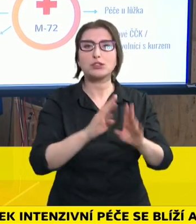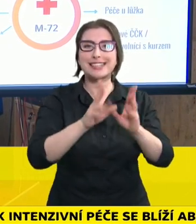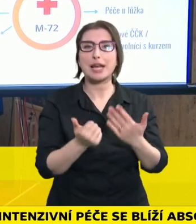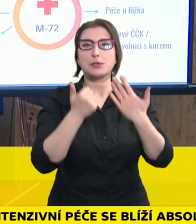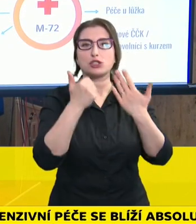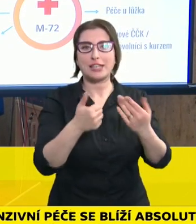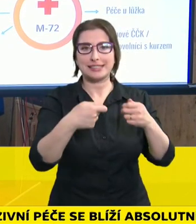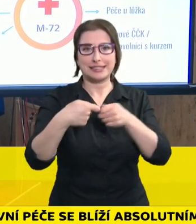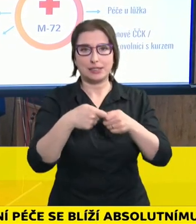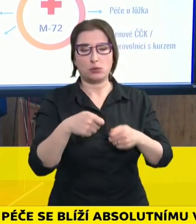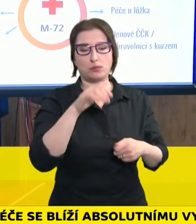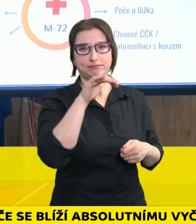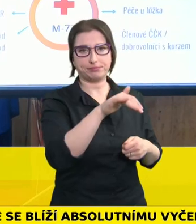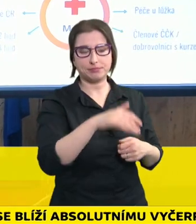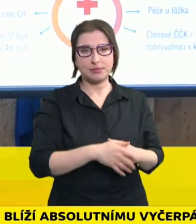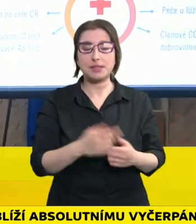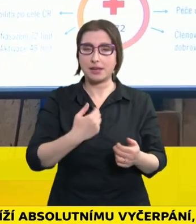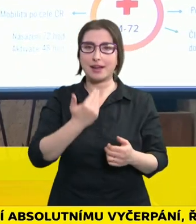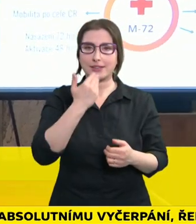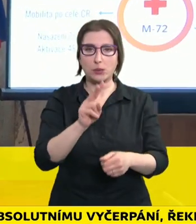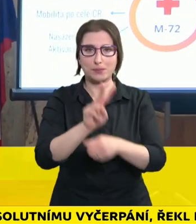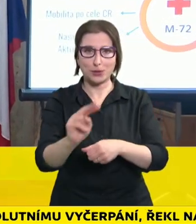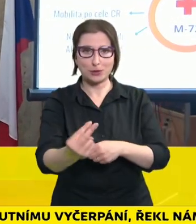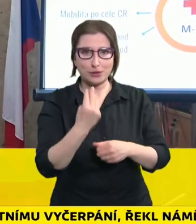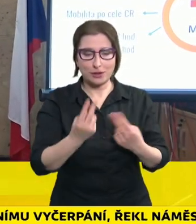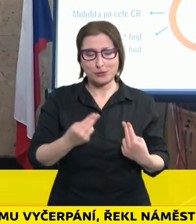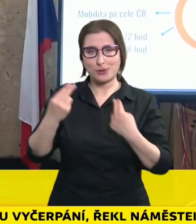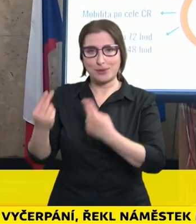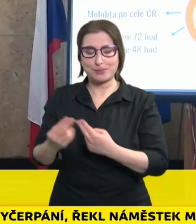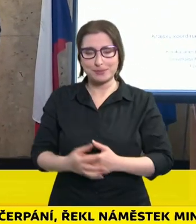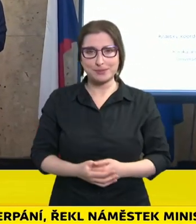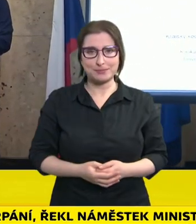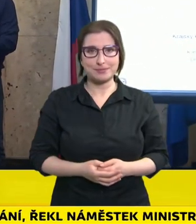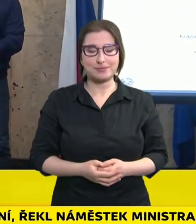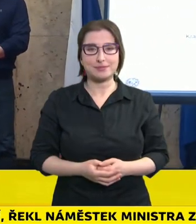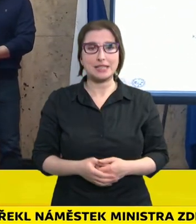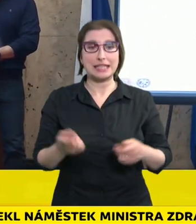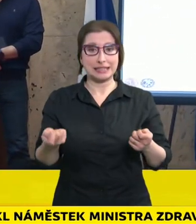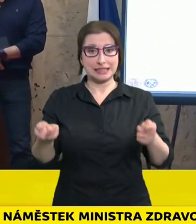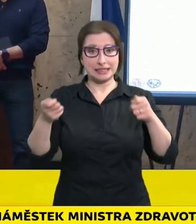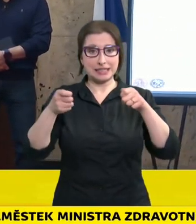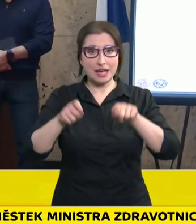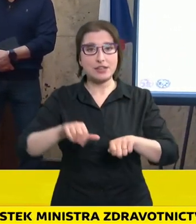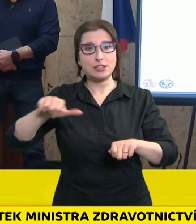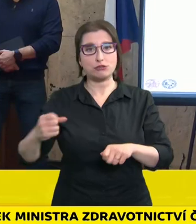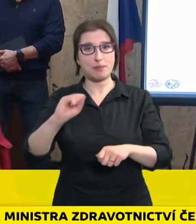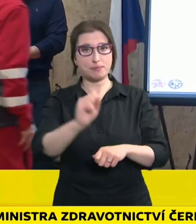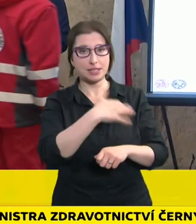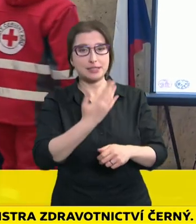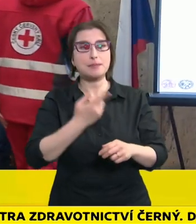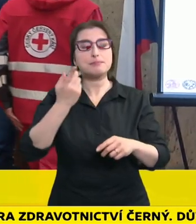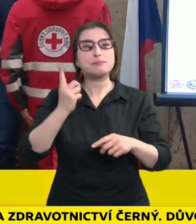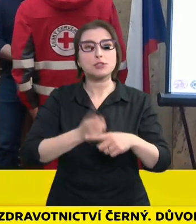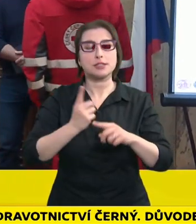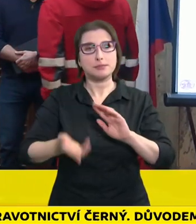nasazených. Takže děkuji za pozornost a předávám dál. Na závěr ještě tady prezentace a příklad z konkrétního regionu a tady o